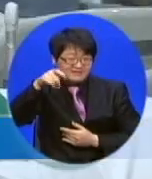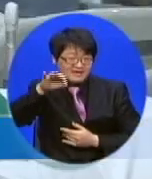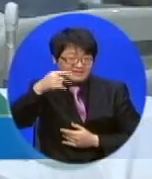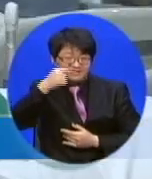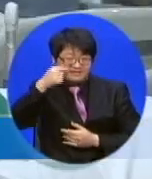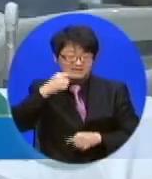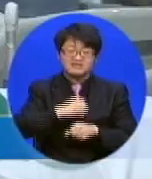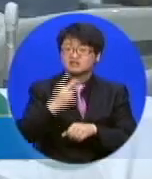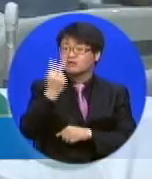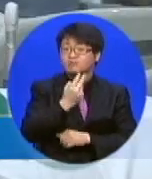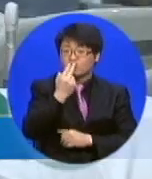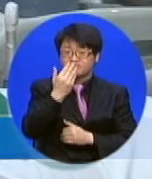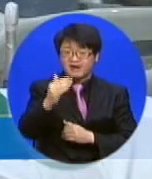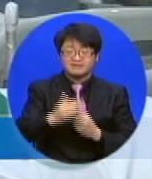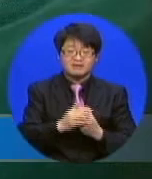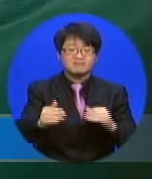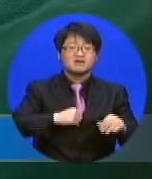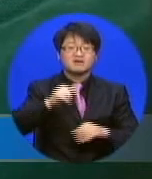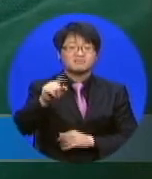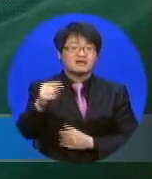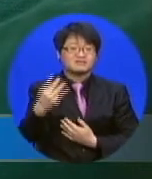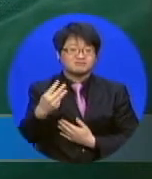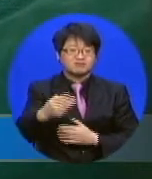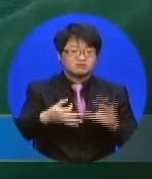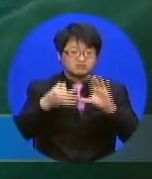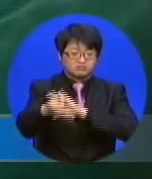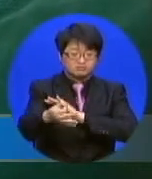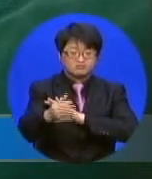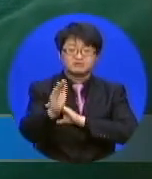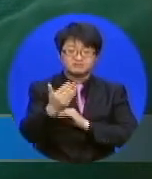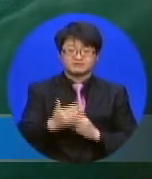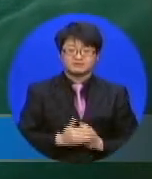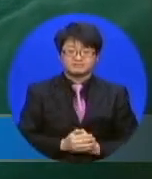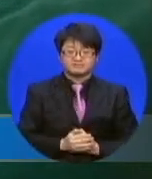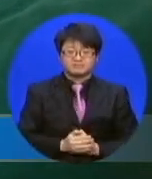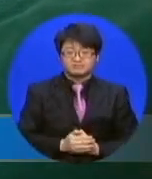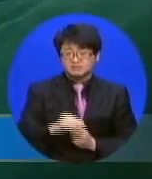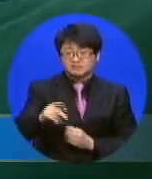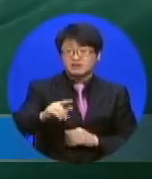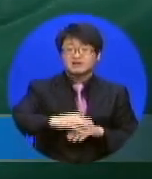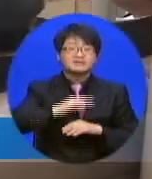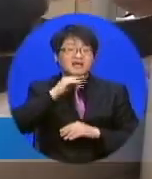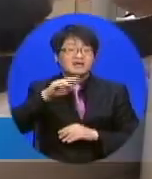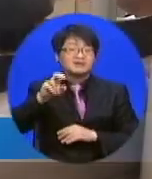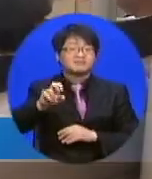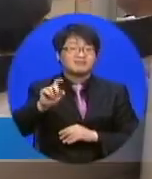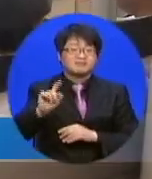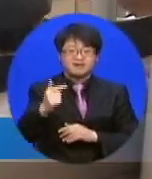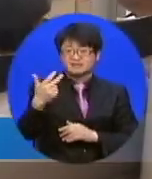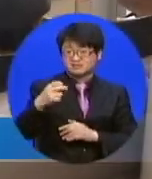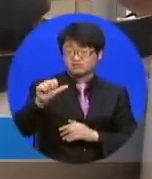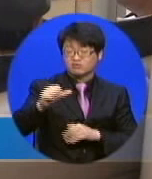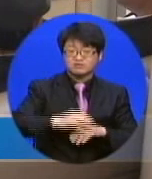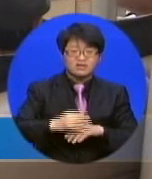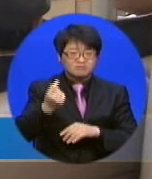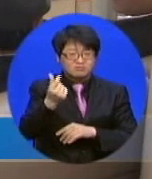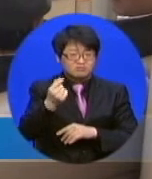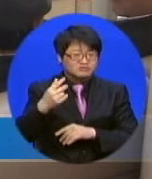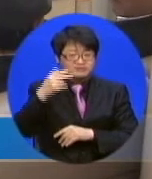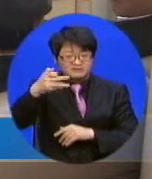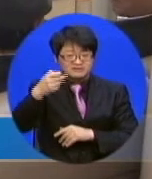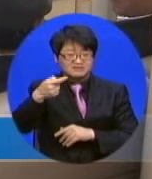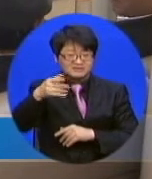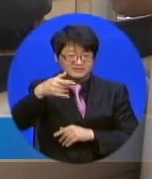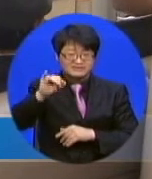받을 수 있게 되며 약 13,000원의 진료비를 내게 됩니다. 아울러 만 75세 이상 노인들은 부분 틀니에 대해서도